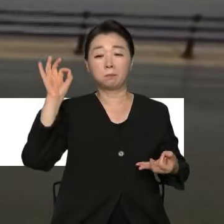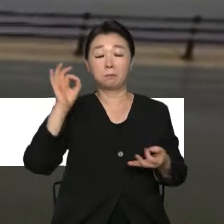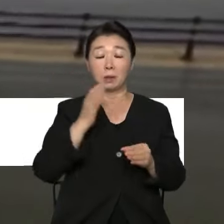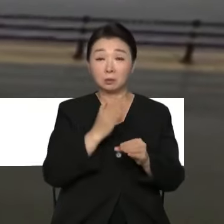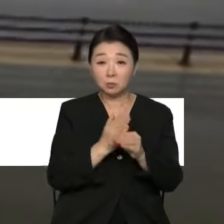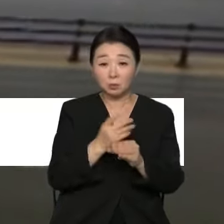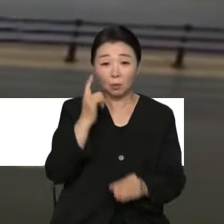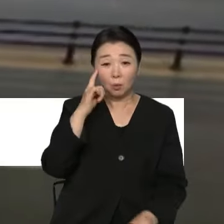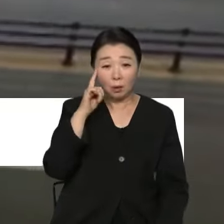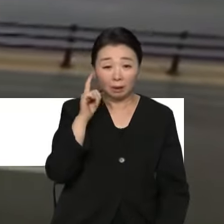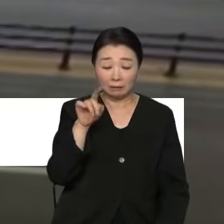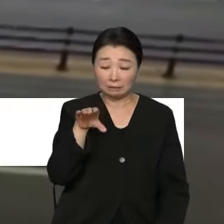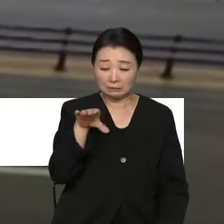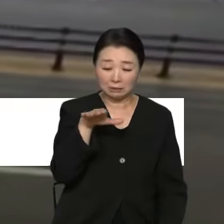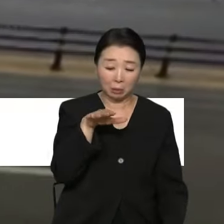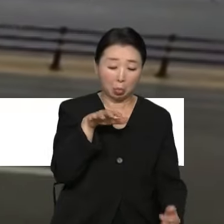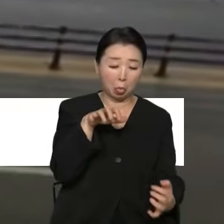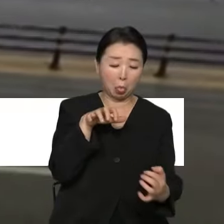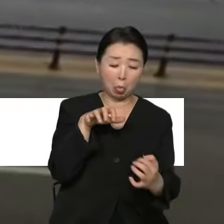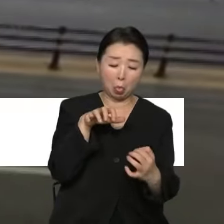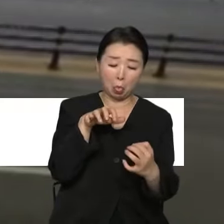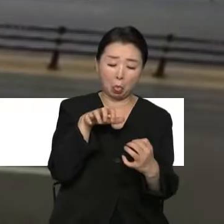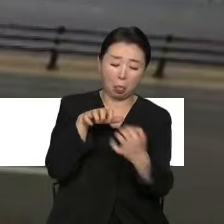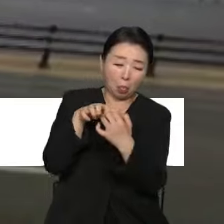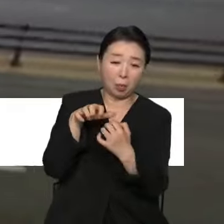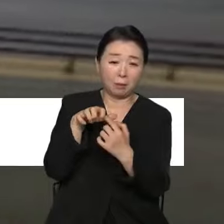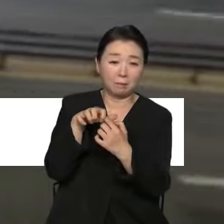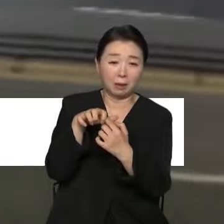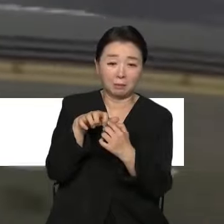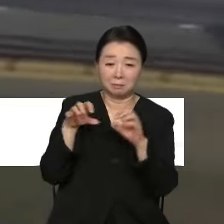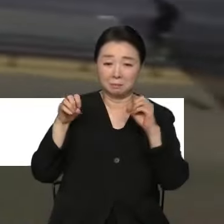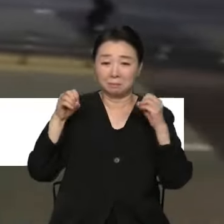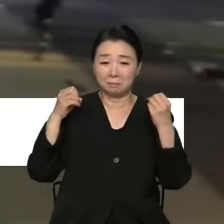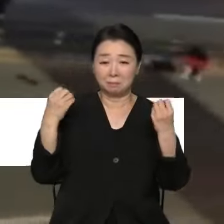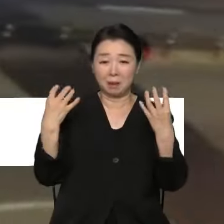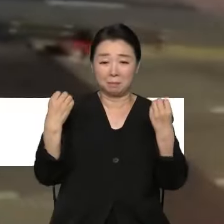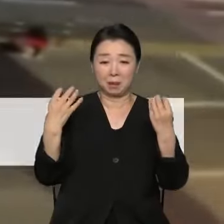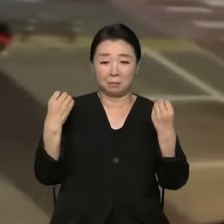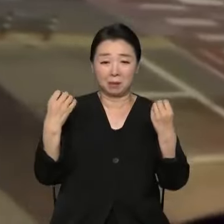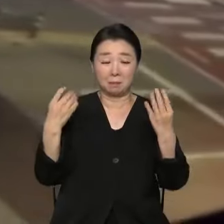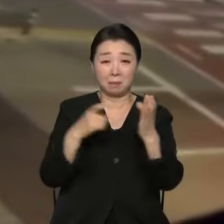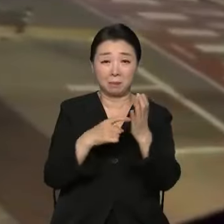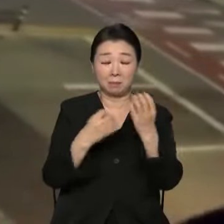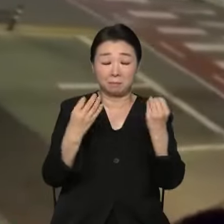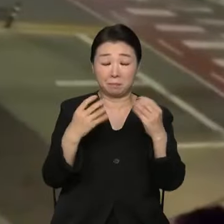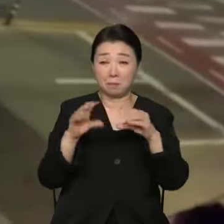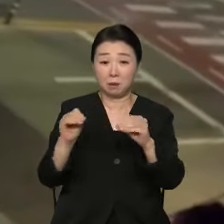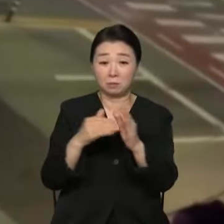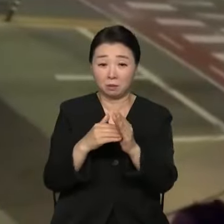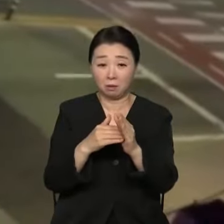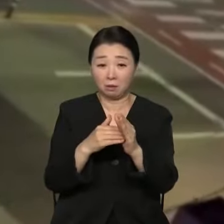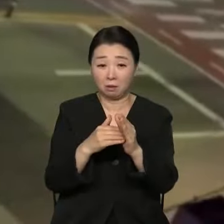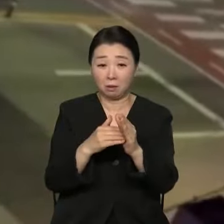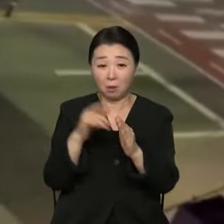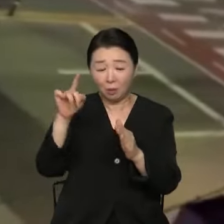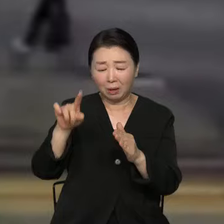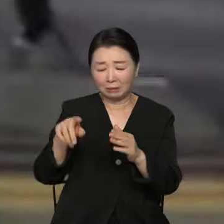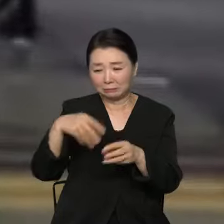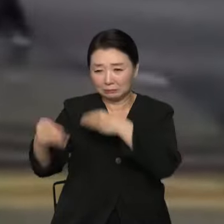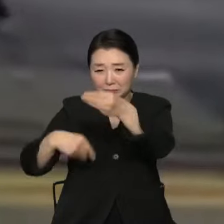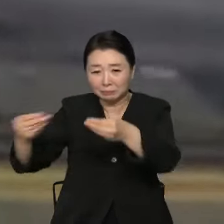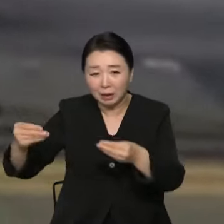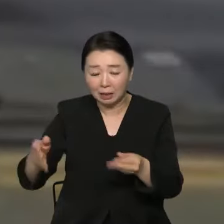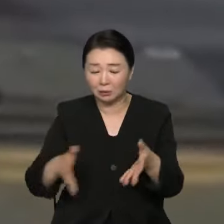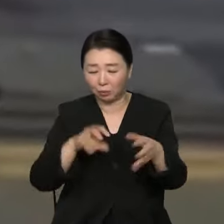앞부분이 심하게 파손된 suv 차량은 비상등을 켠채 멈춰서 있습니다 차량에서 떨어져 나온 사고 자네들은